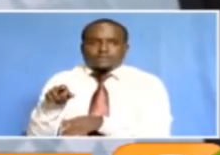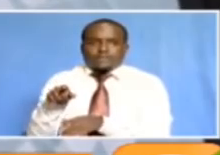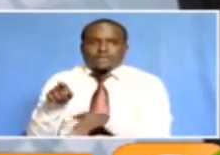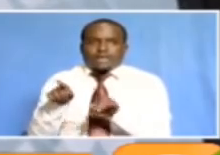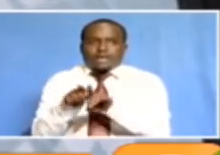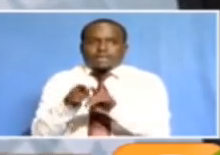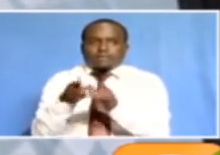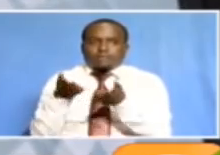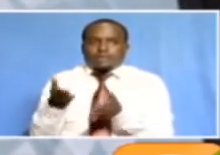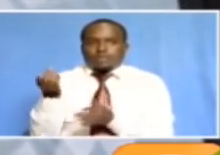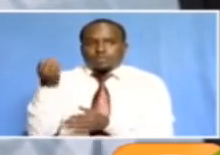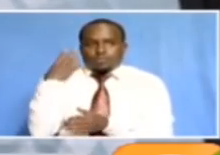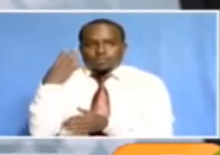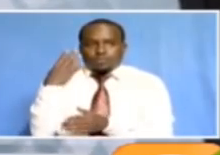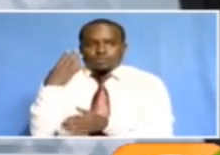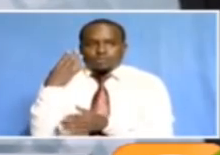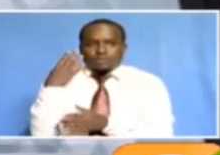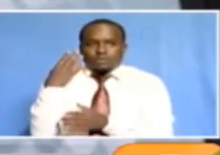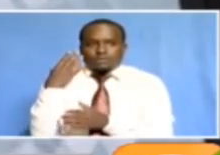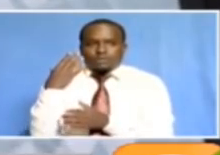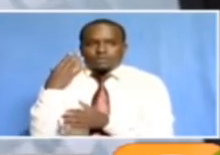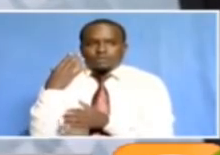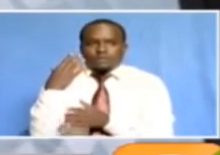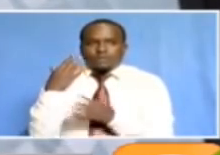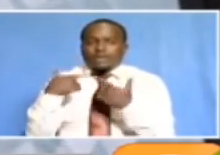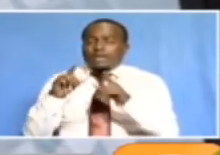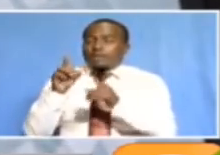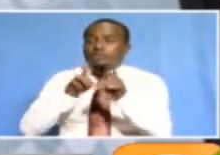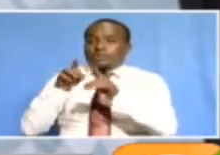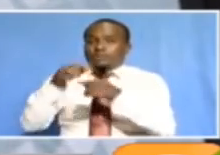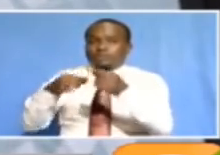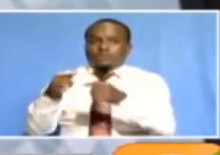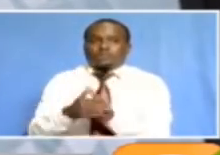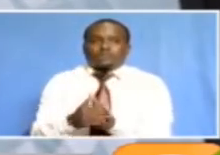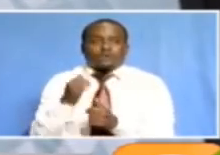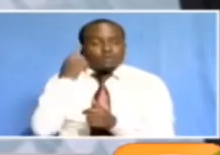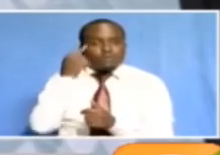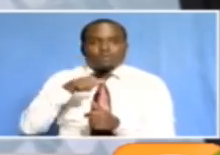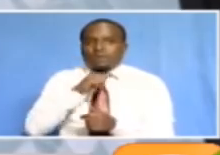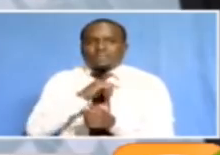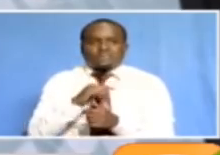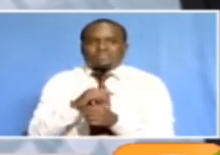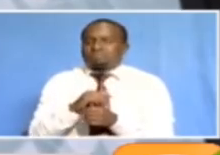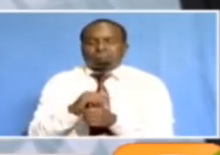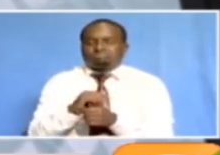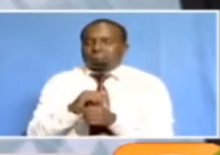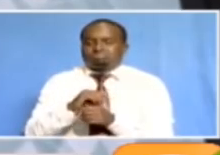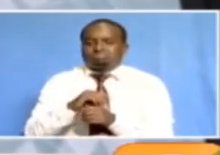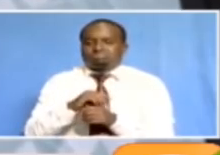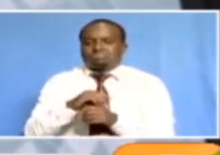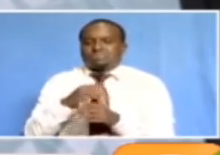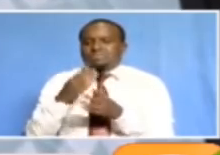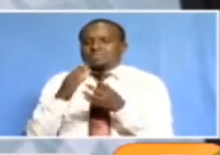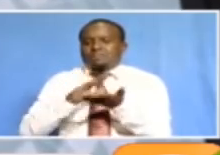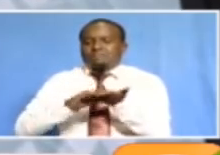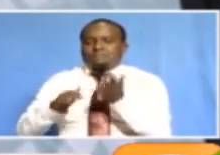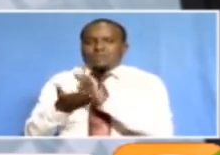know and allowed it to continue with the journey. And for us, we do not compromise on anybody